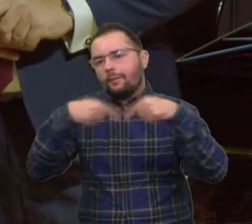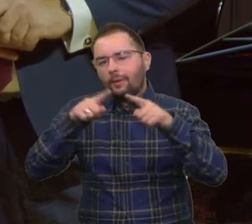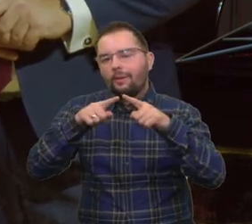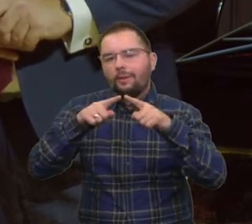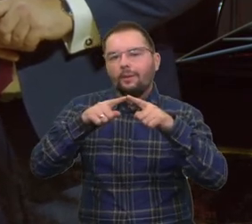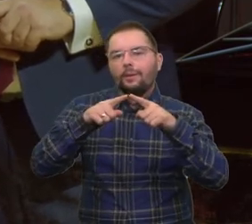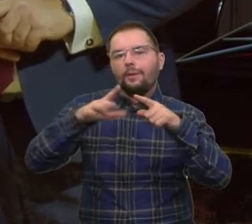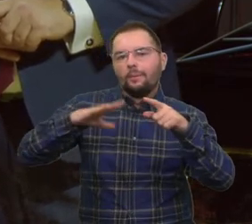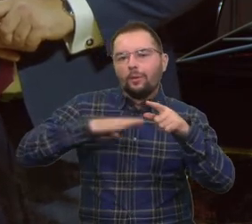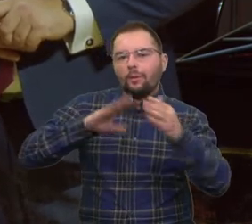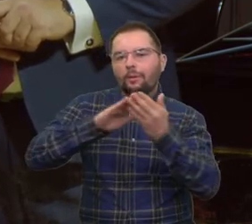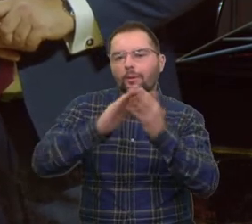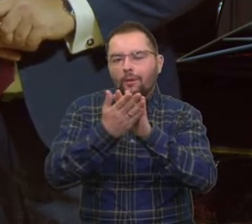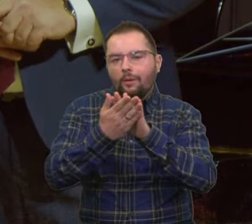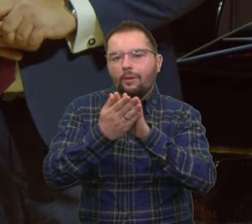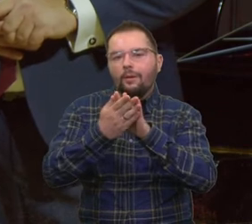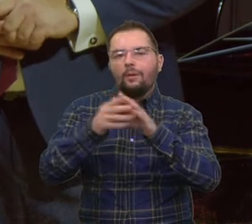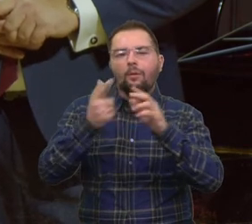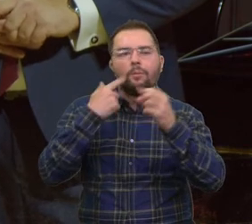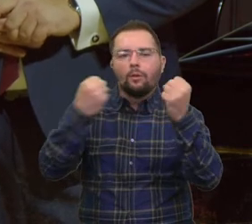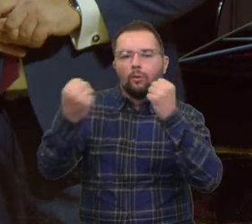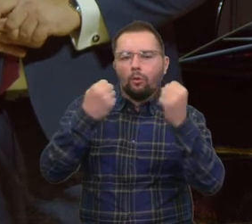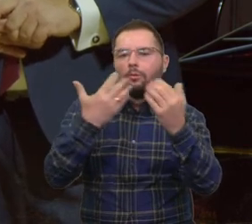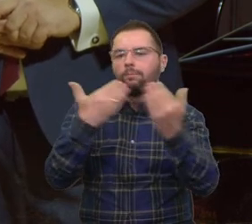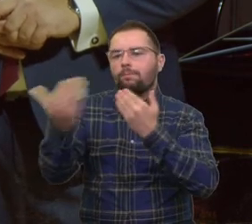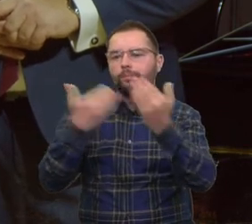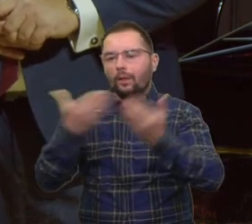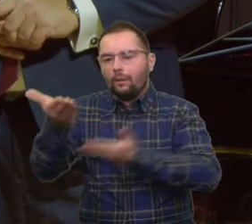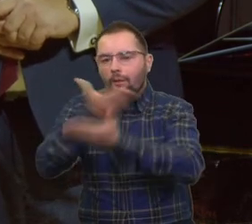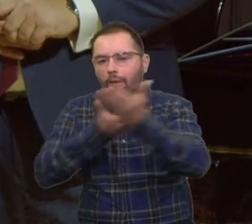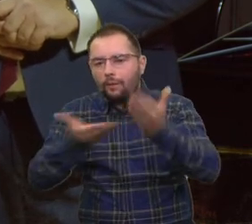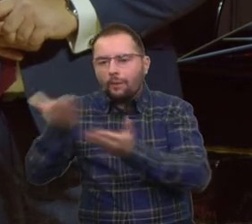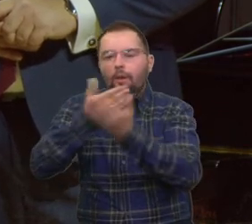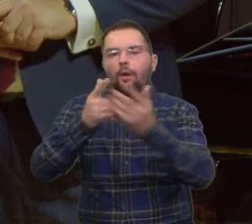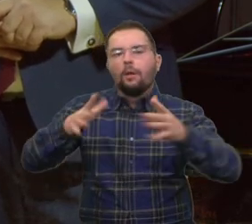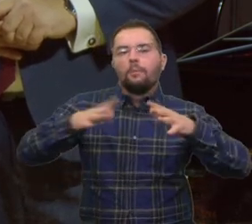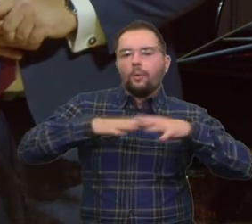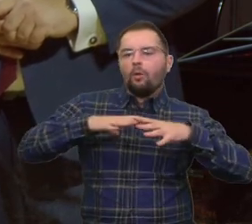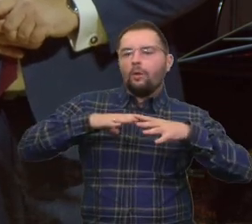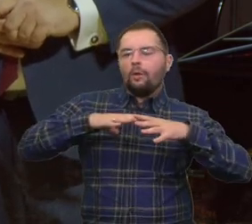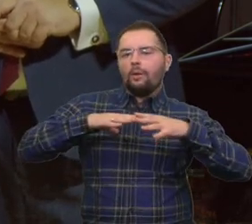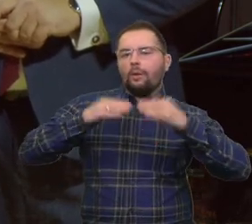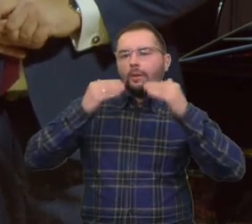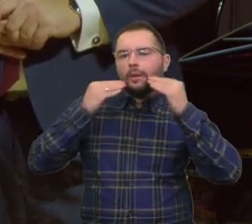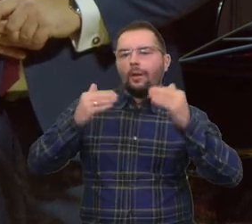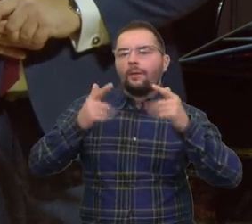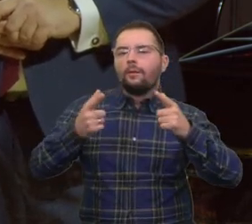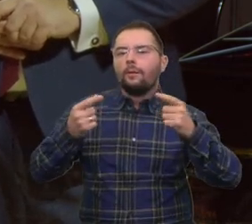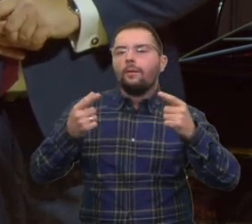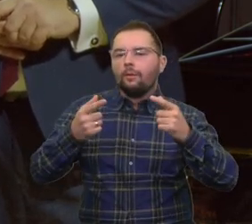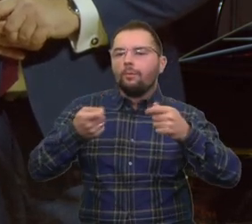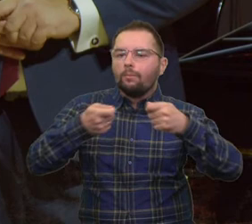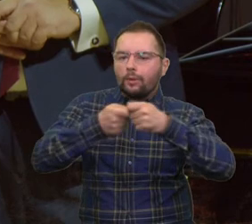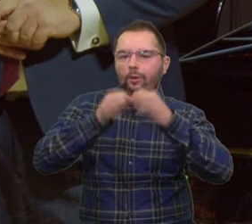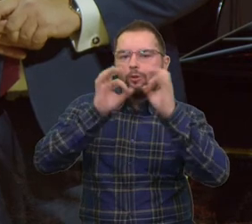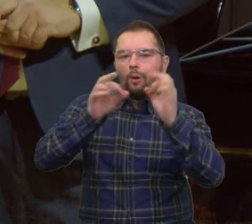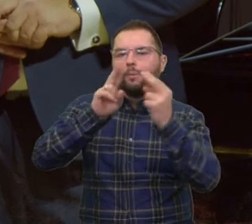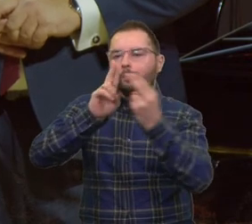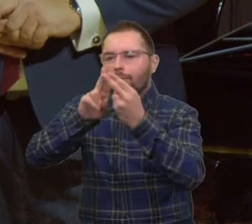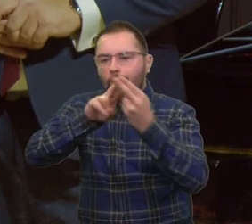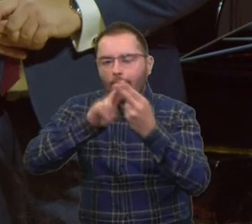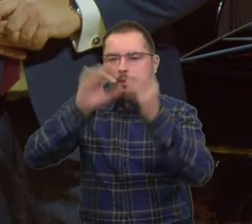też przeprowadziliśmy mnóstwo trudnych rozmów, ale to wszystko spowodowało to, że zbudowaliśmy relacje,